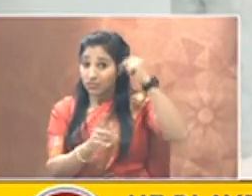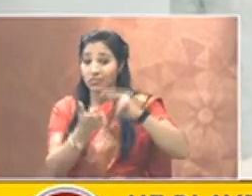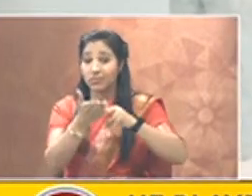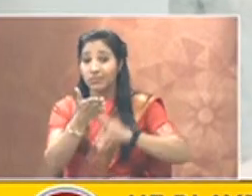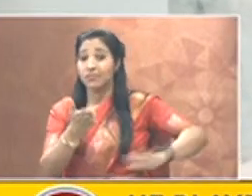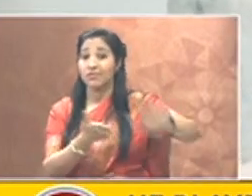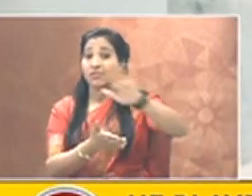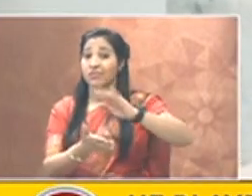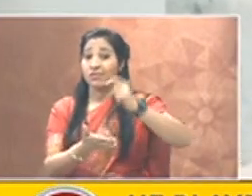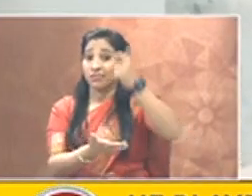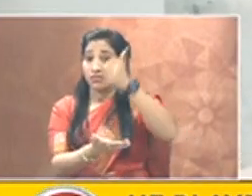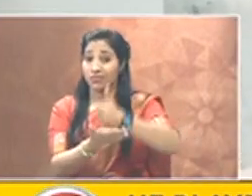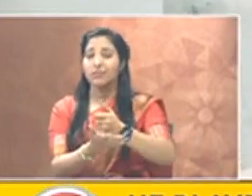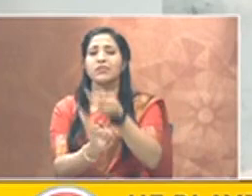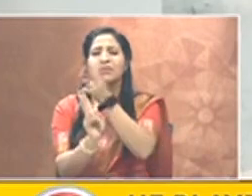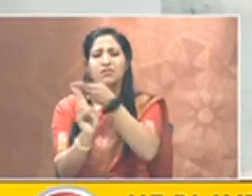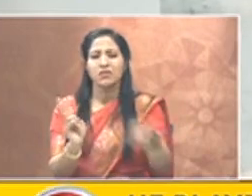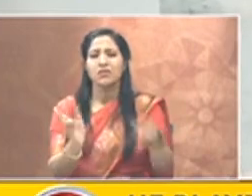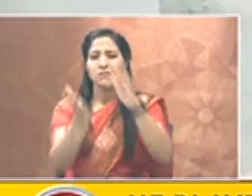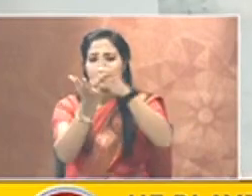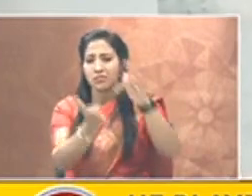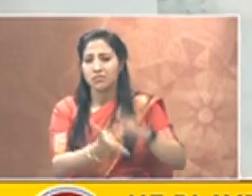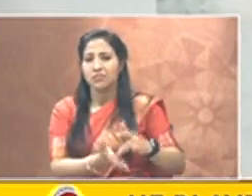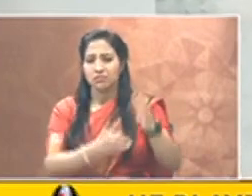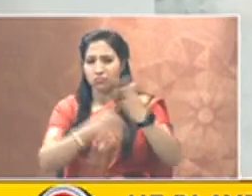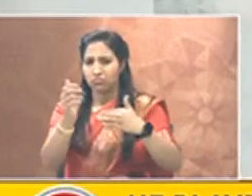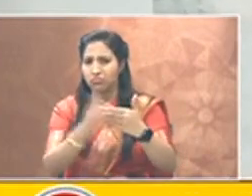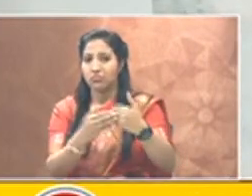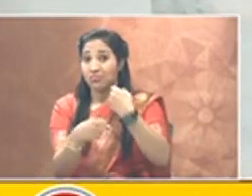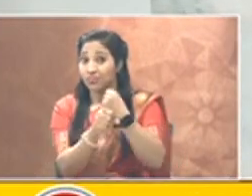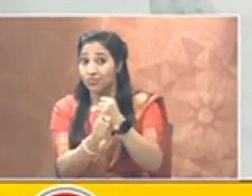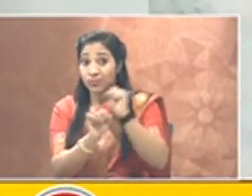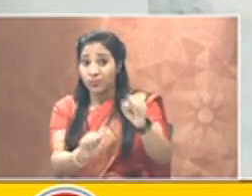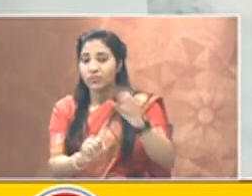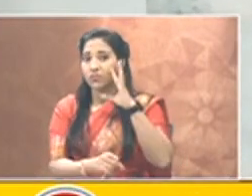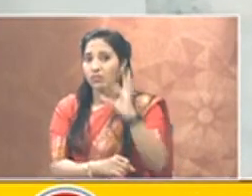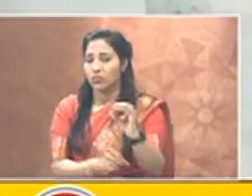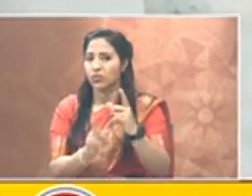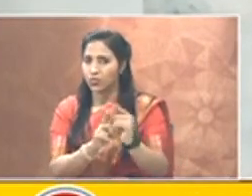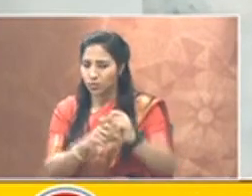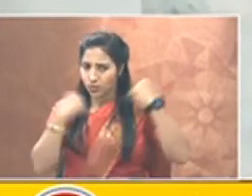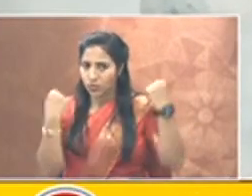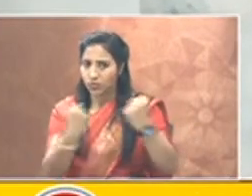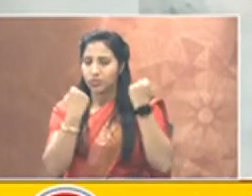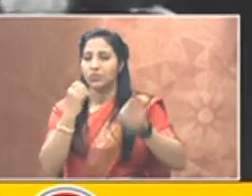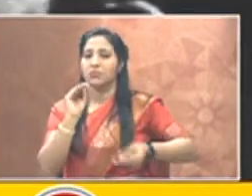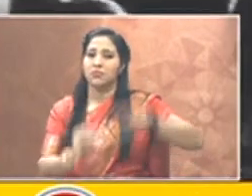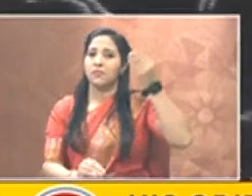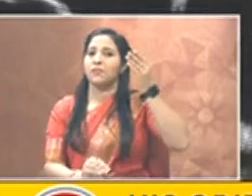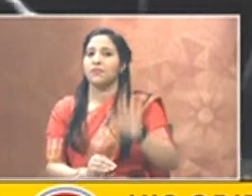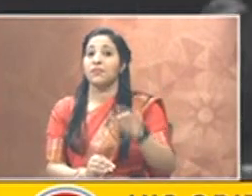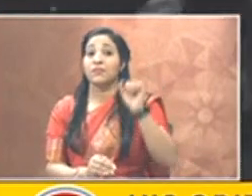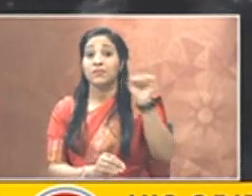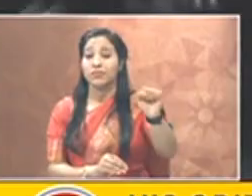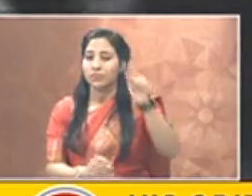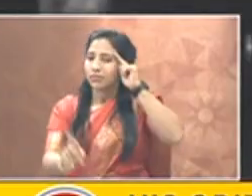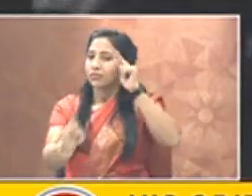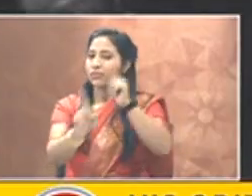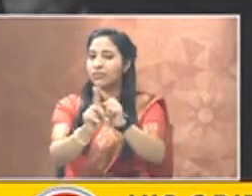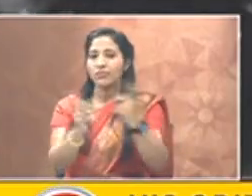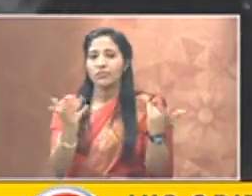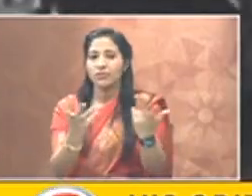बैंक और कई अन्य संस्थाओं के निर्माण में अहम भूमिका निभाई थी। उनका